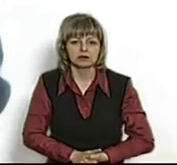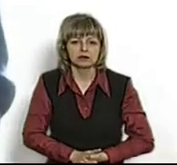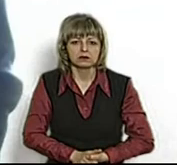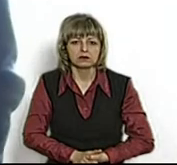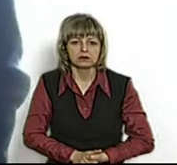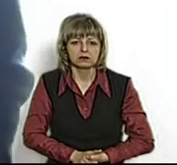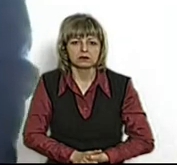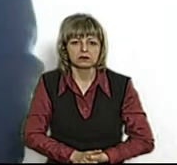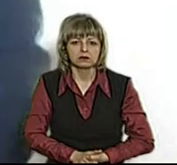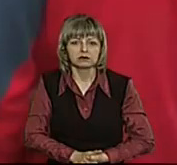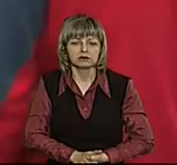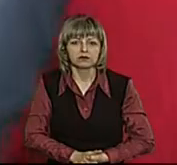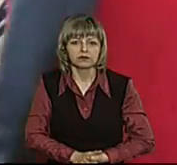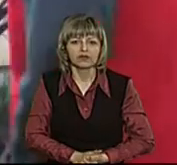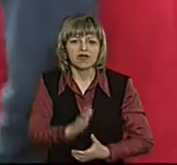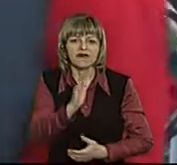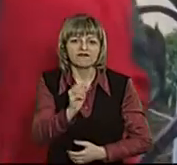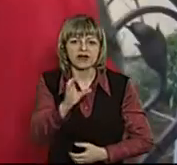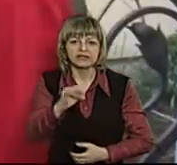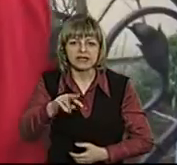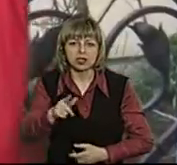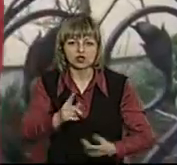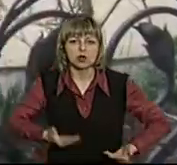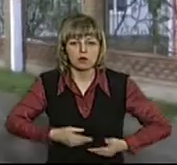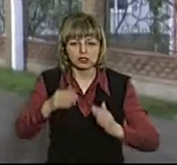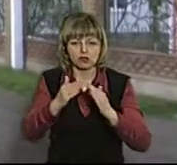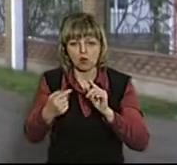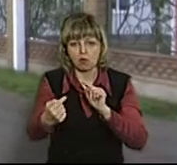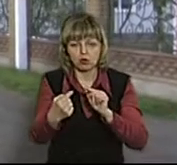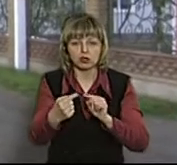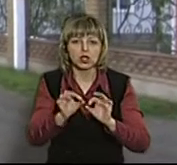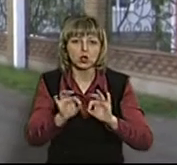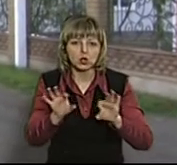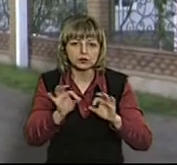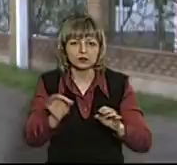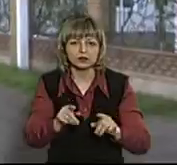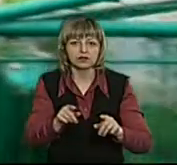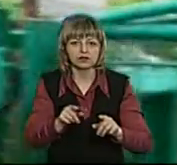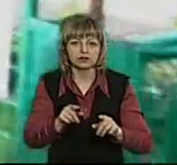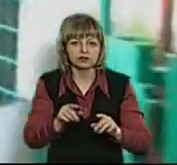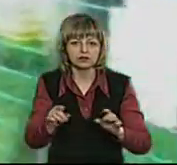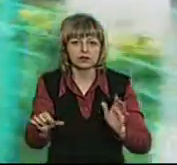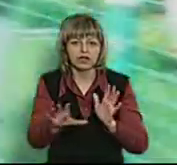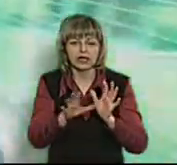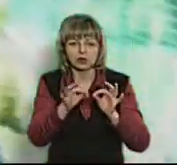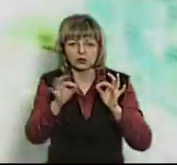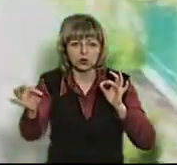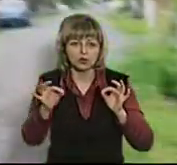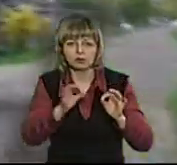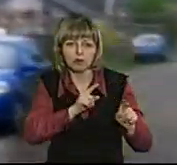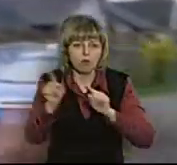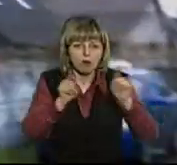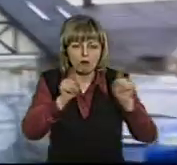почали витягувати його з розетки. Василь Поримчук, що мешкає у будинку навпроти, розповідає, іскрили дроти на електроопорах по